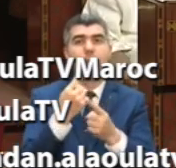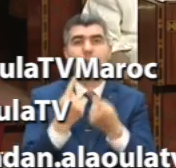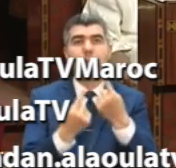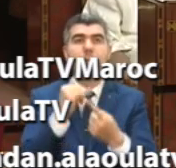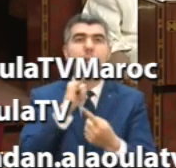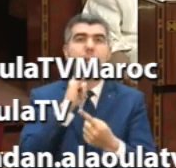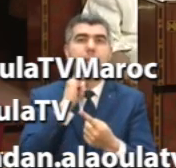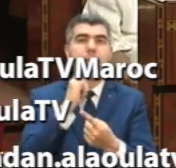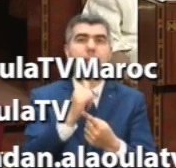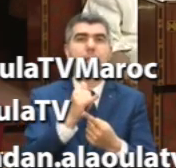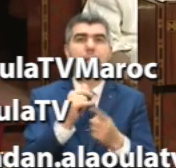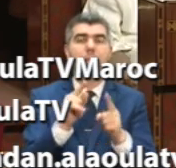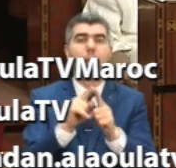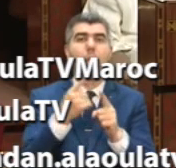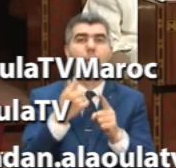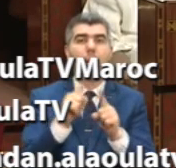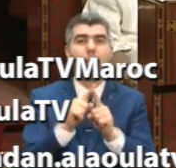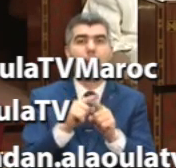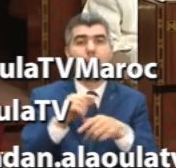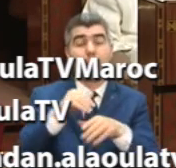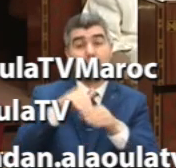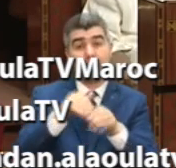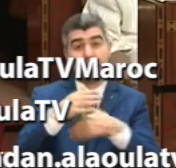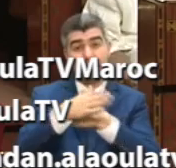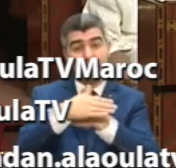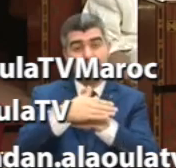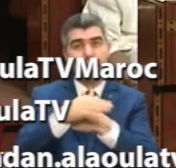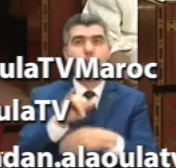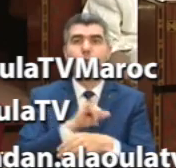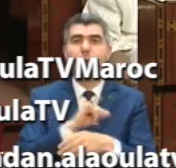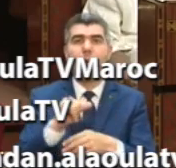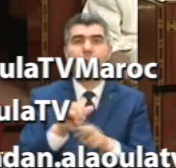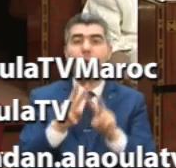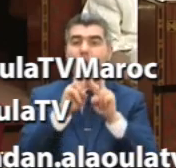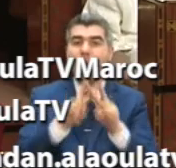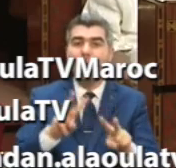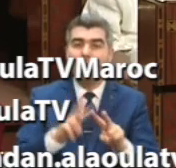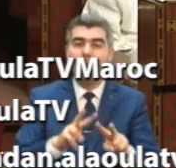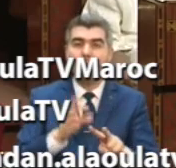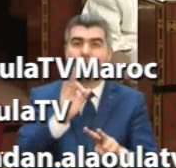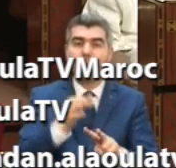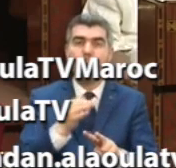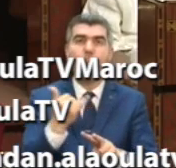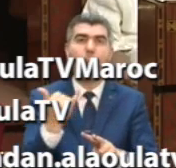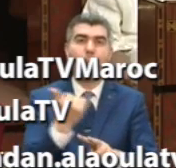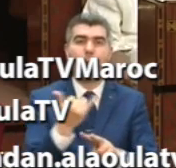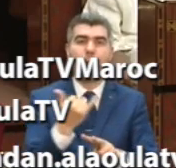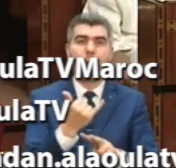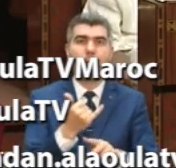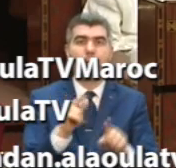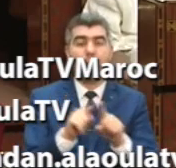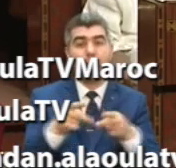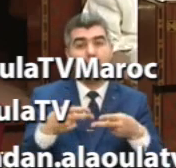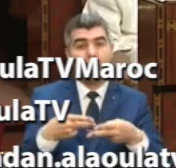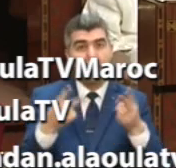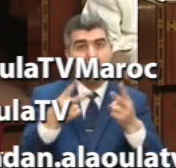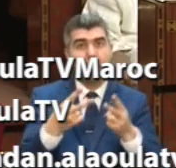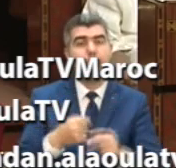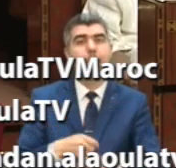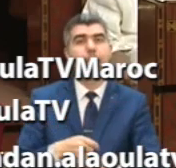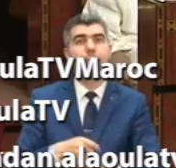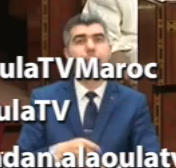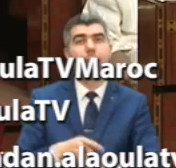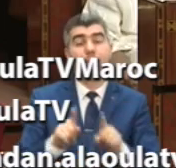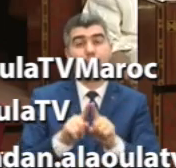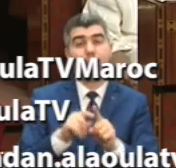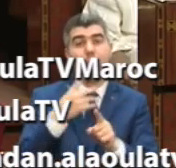يوم من الايام بان التجمع حيتقصر. سيد الوزير كنطلبوا منكم تفتحوا تحقيق عاجل لان ما وقع خطير، عدم يعني التوجه